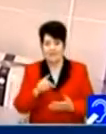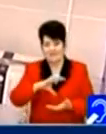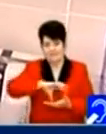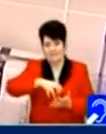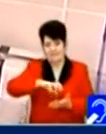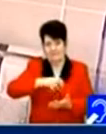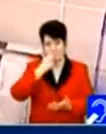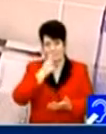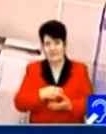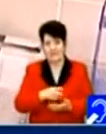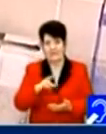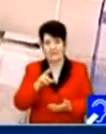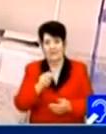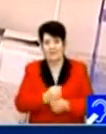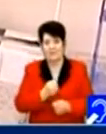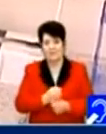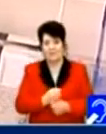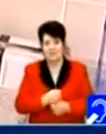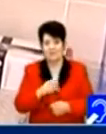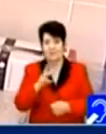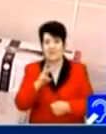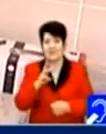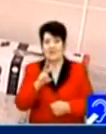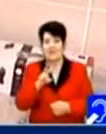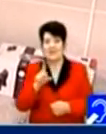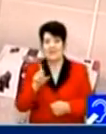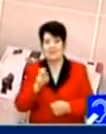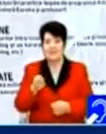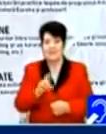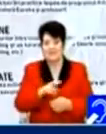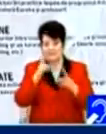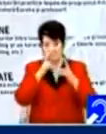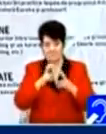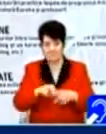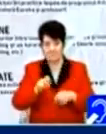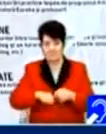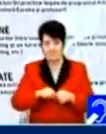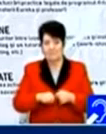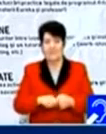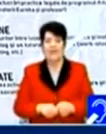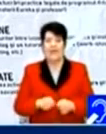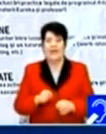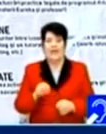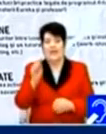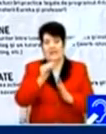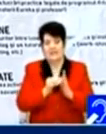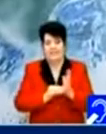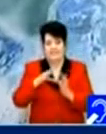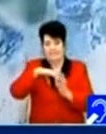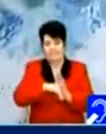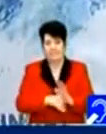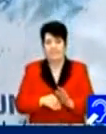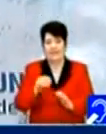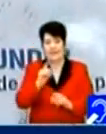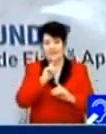În care vor scurge lămâia, vor filtra lămâia, vor titra, vor vedea aciditatea lămâilor. Proiectul este realizat în cadrul programului guvernamental